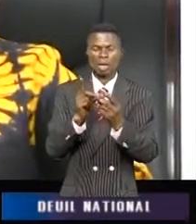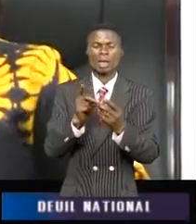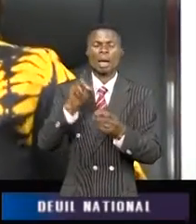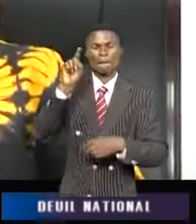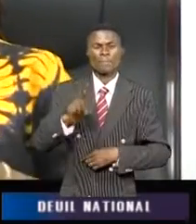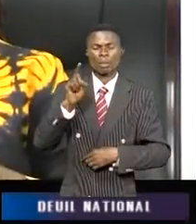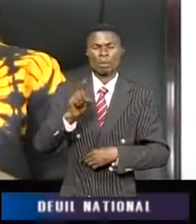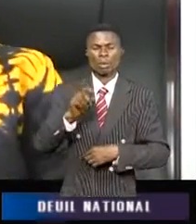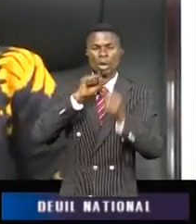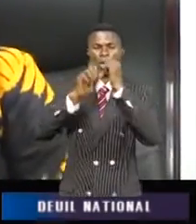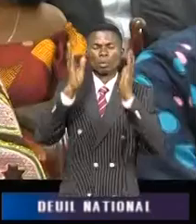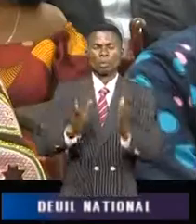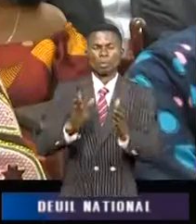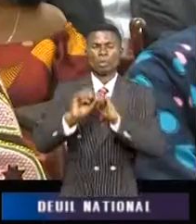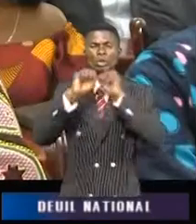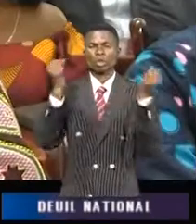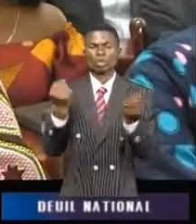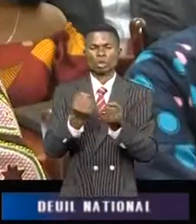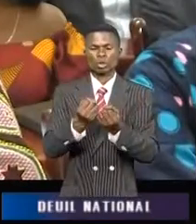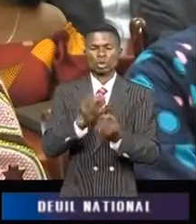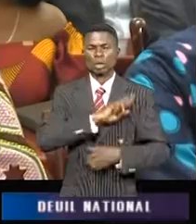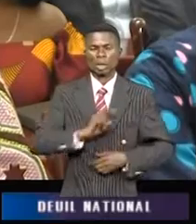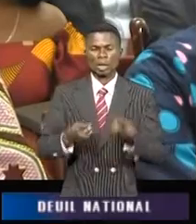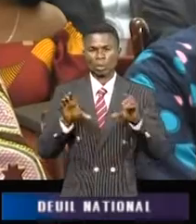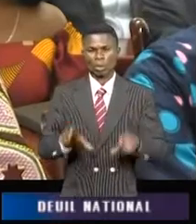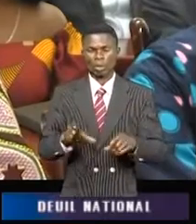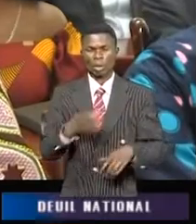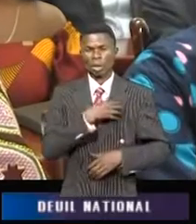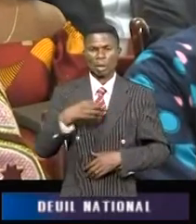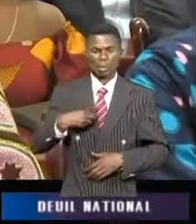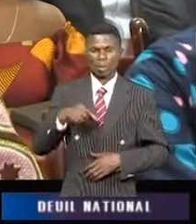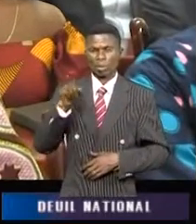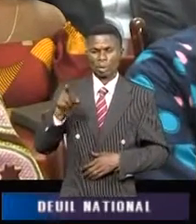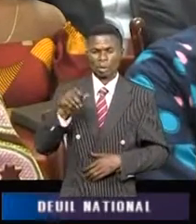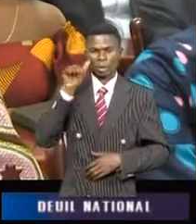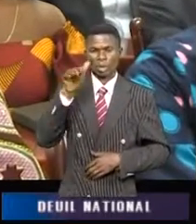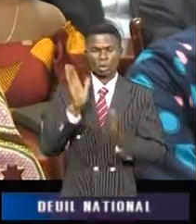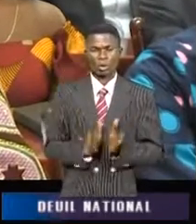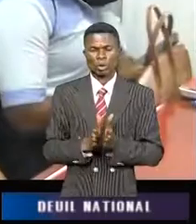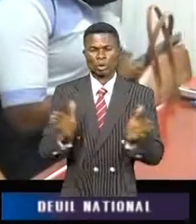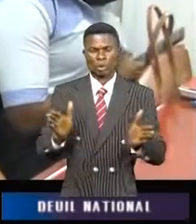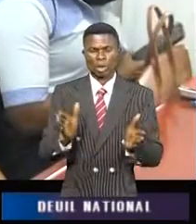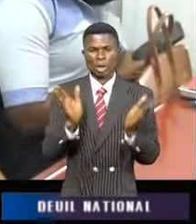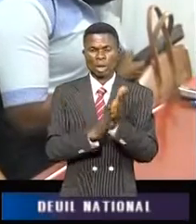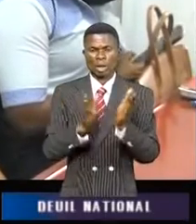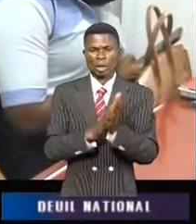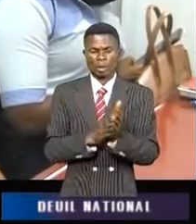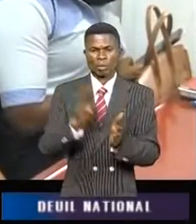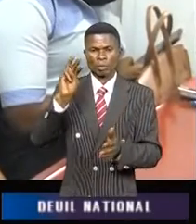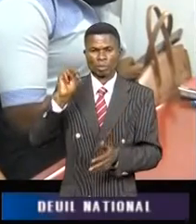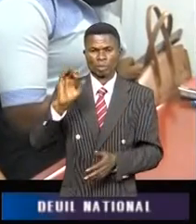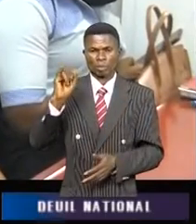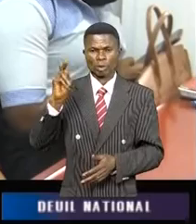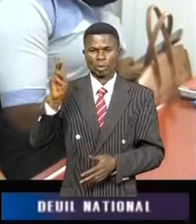plus d'un promoteur social en République démocratique du Congo a ému Madame Natine Seya, directrice générale du complexe scolaire Les Miquets, situé